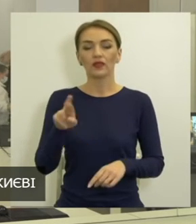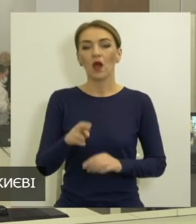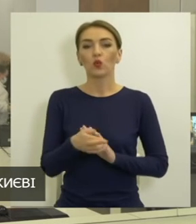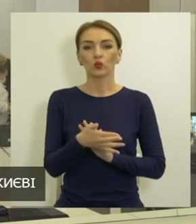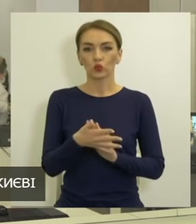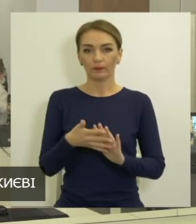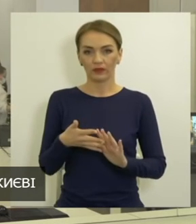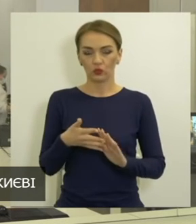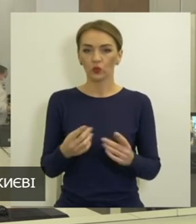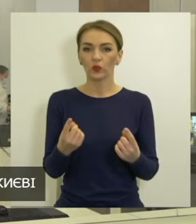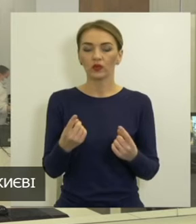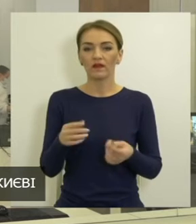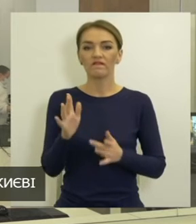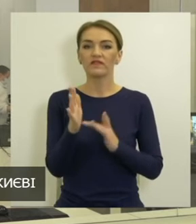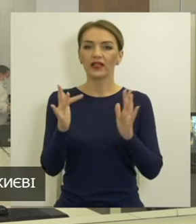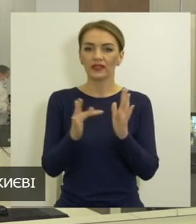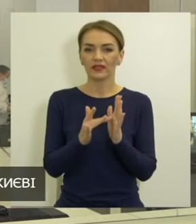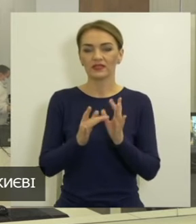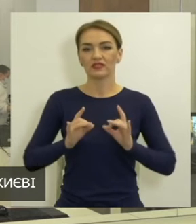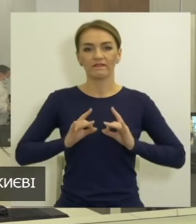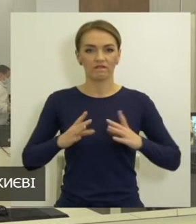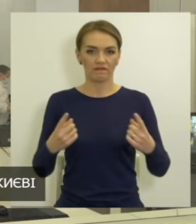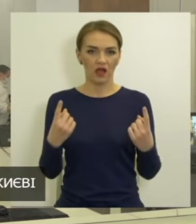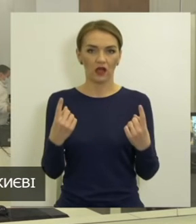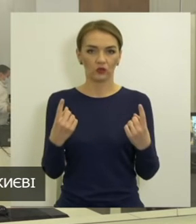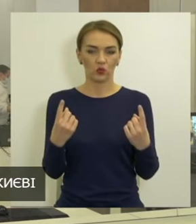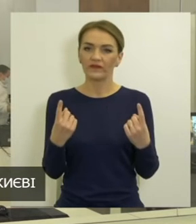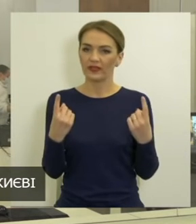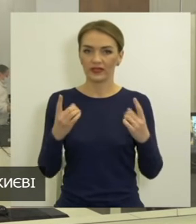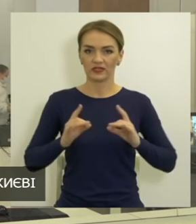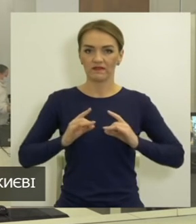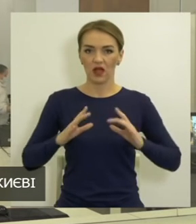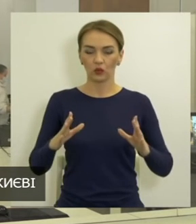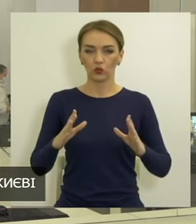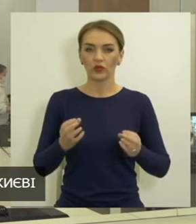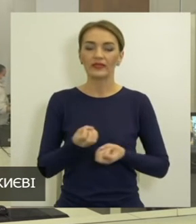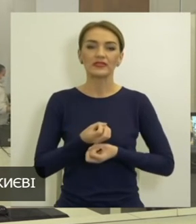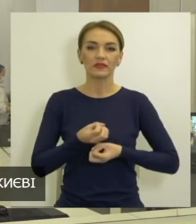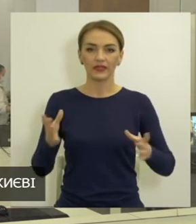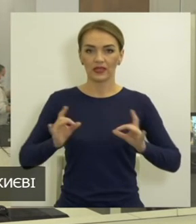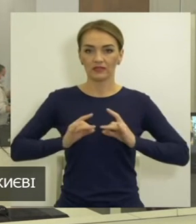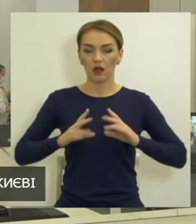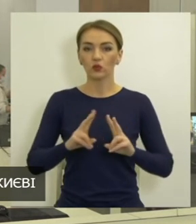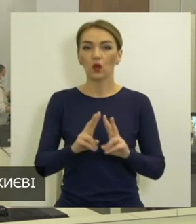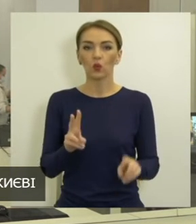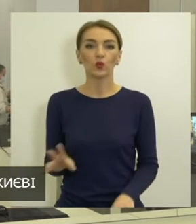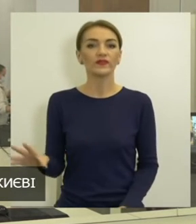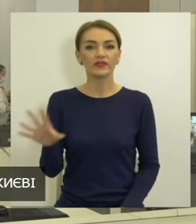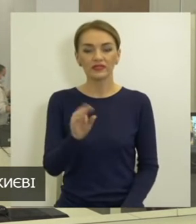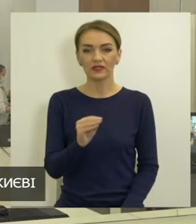розумію, Великдень, свято, велике свято, світле свято, якого